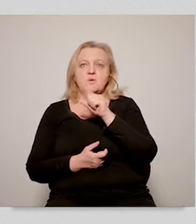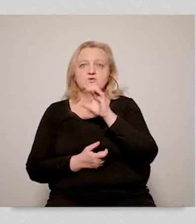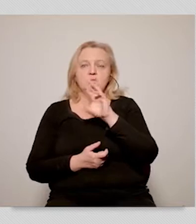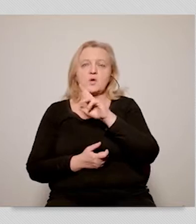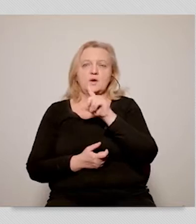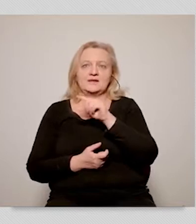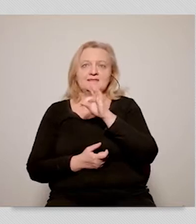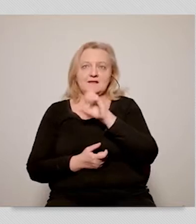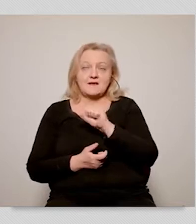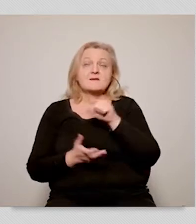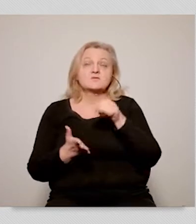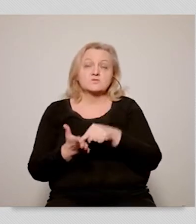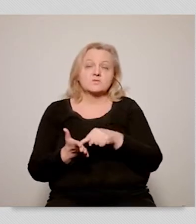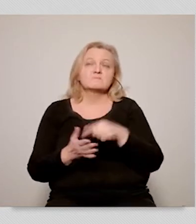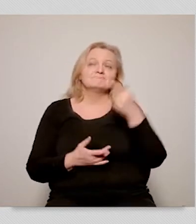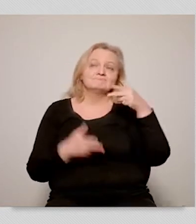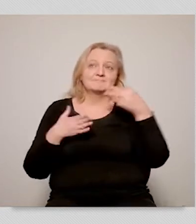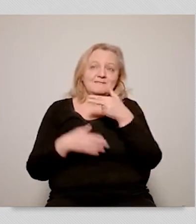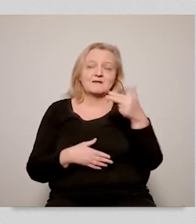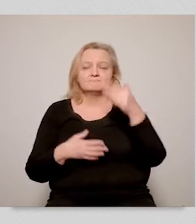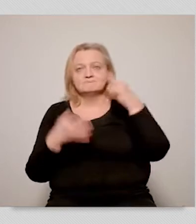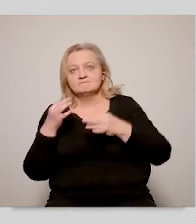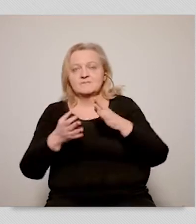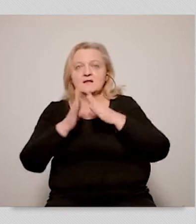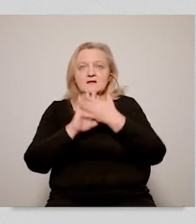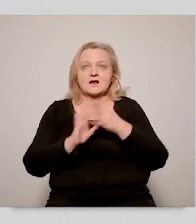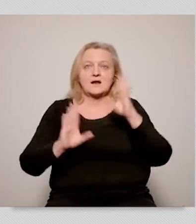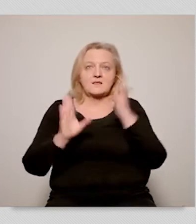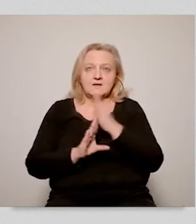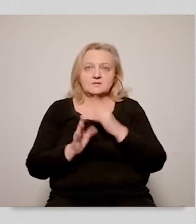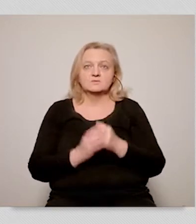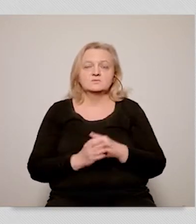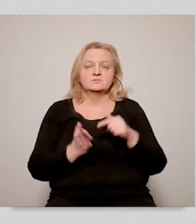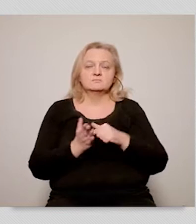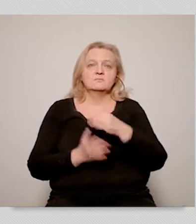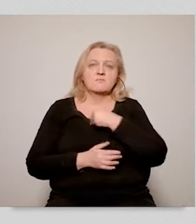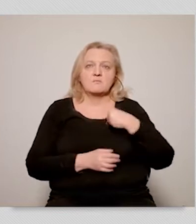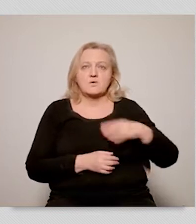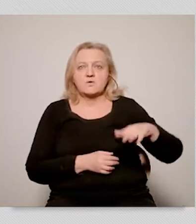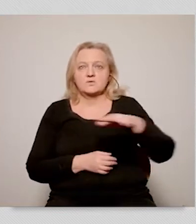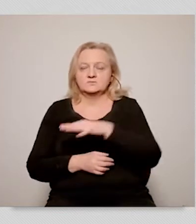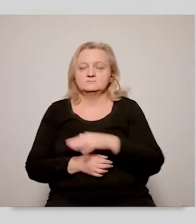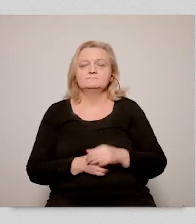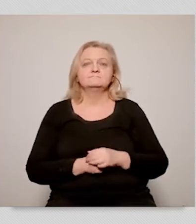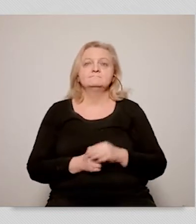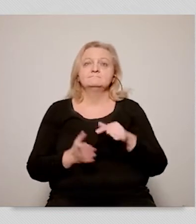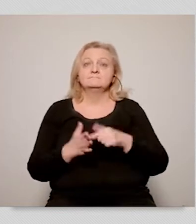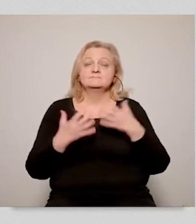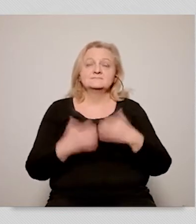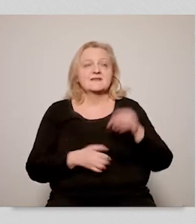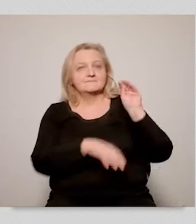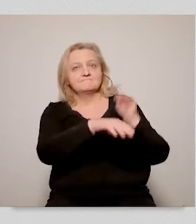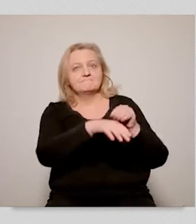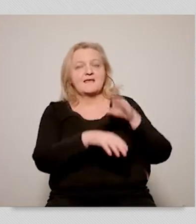właśnie dylematom związanych z transformacją klimatyczną w Polsce. I chciałbym Edwina